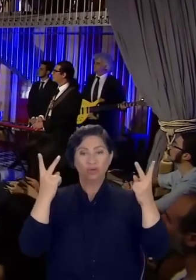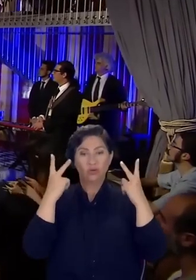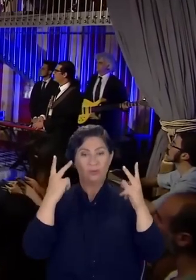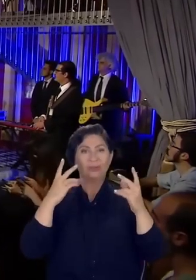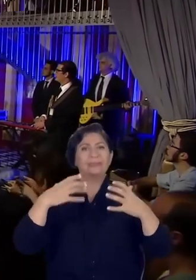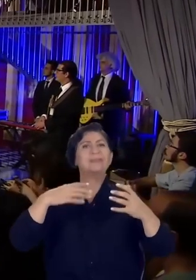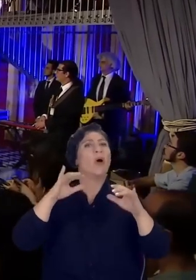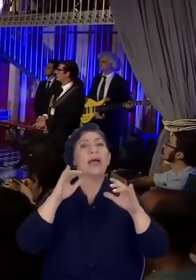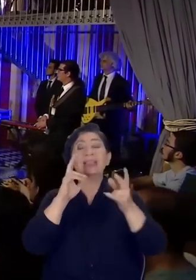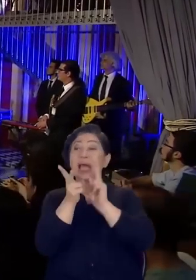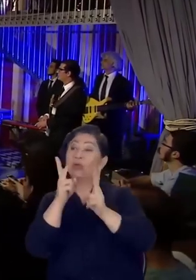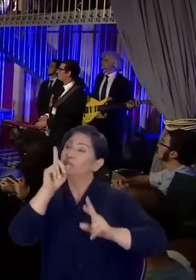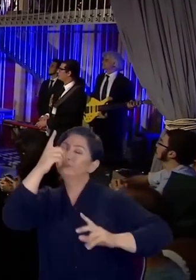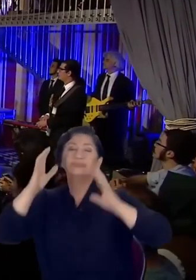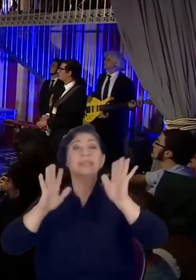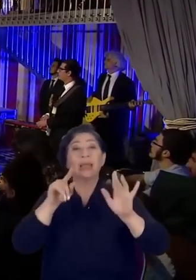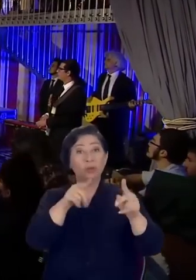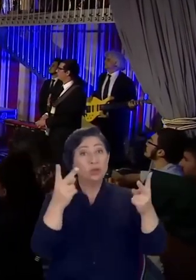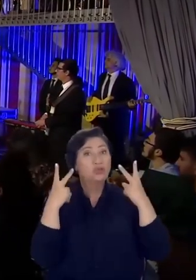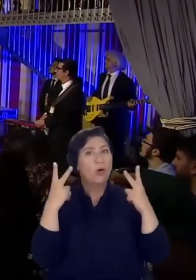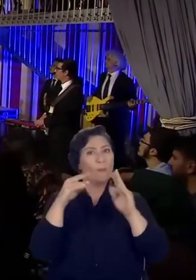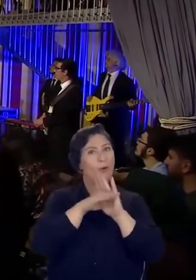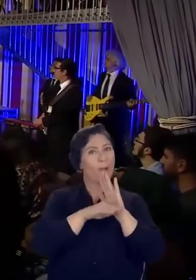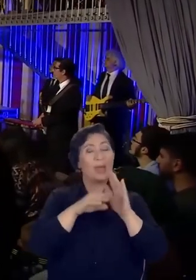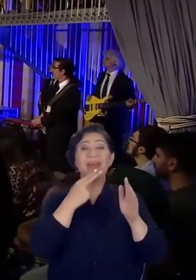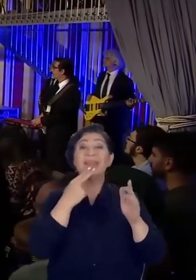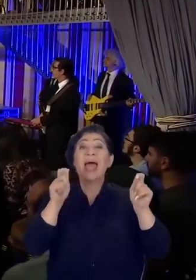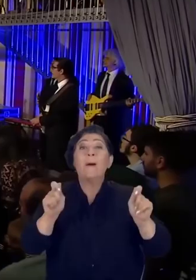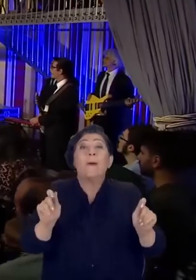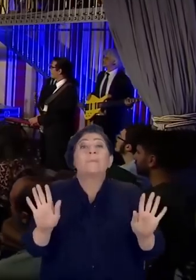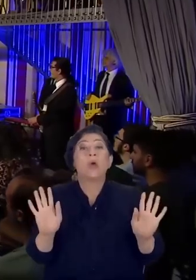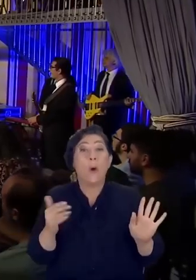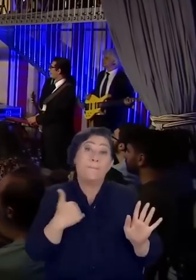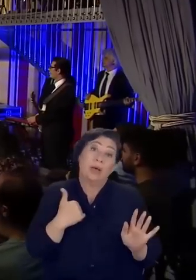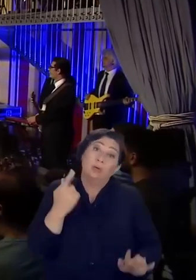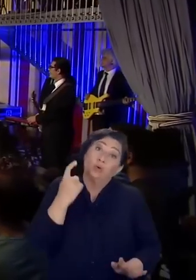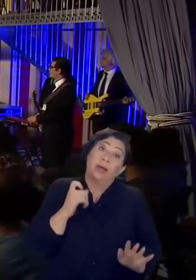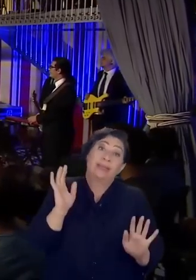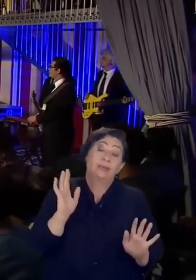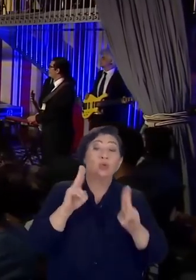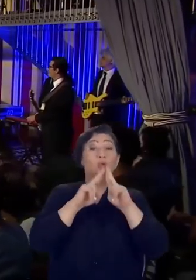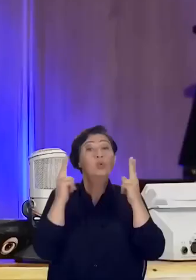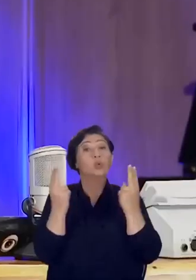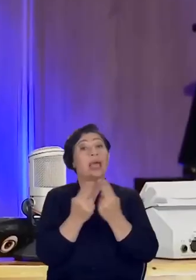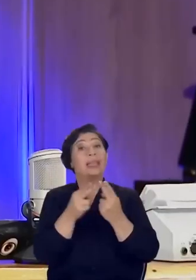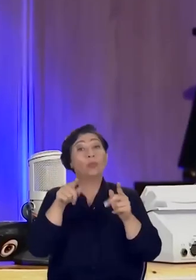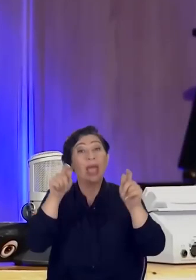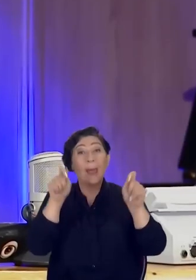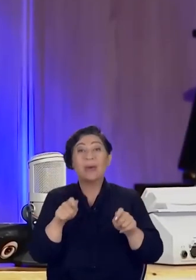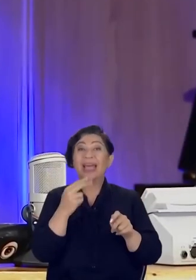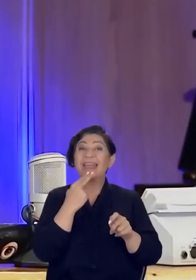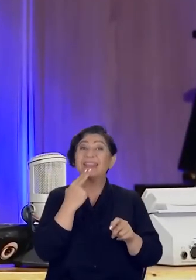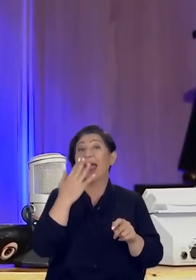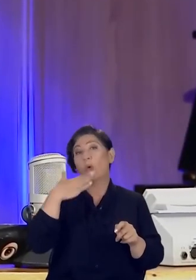meselesini, stand-up'tan söz etmiyorum, talk show meselesini kadınlar yapamıyorlar. Bana sorarsan ve dünyada da bunu